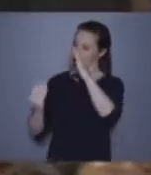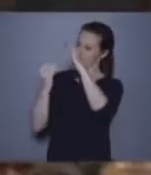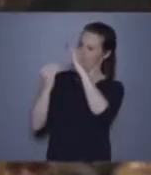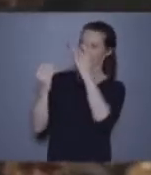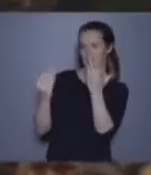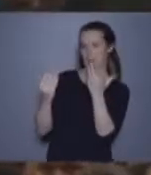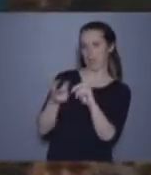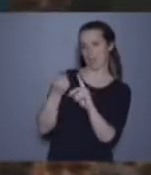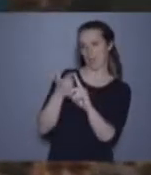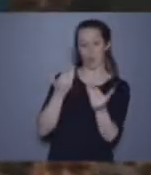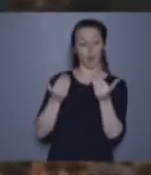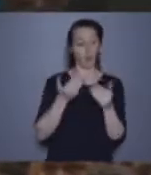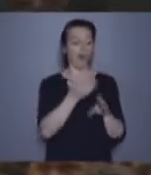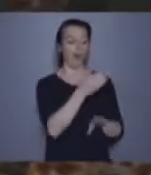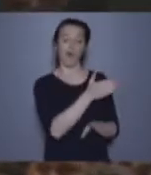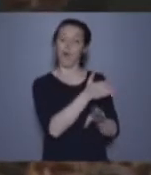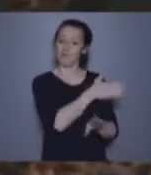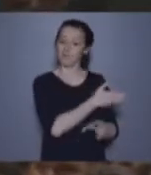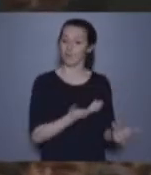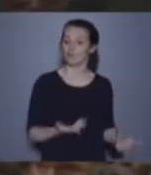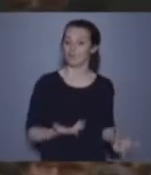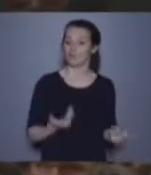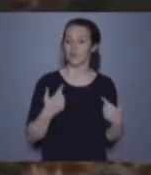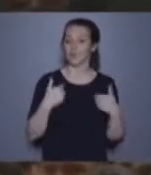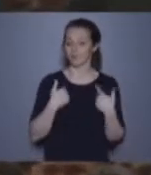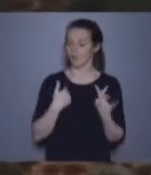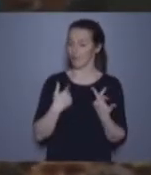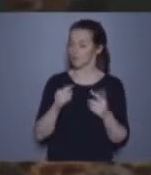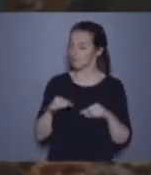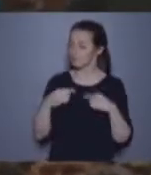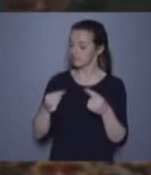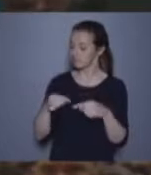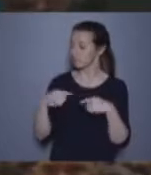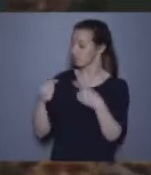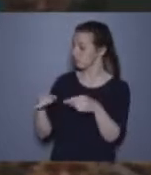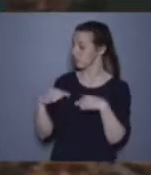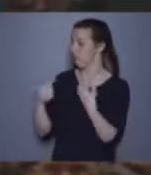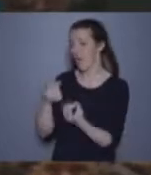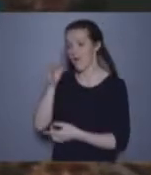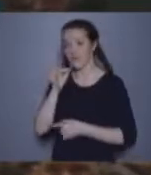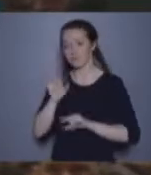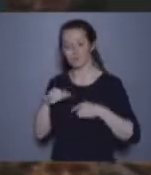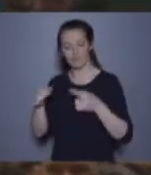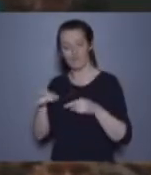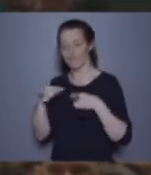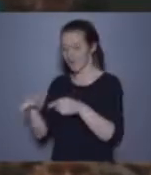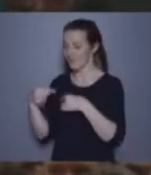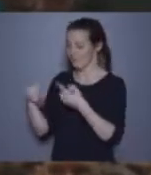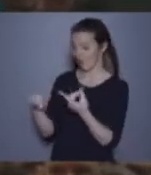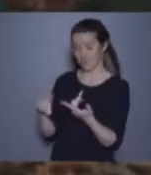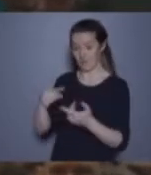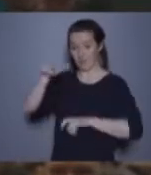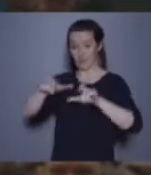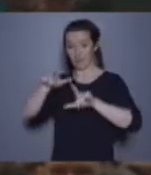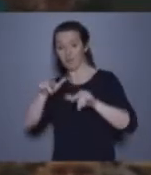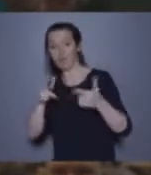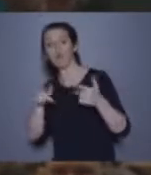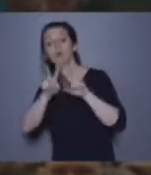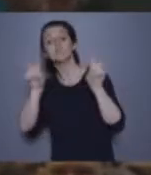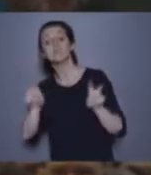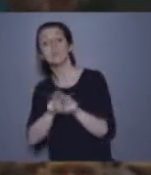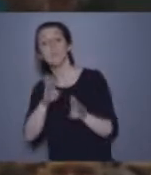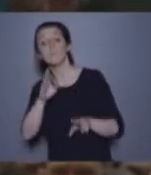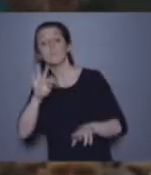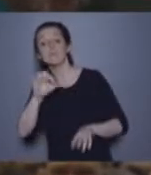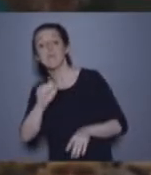qu'on a connu dans le passé. Moi, toutes les fermes dans lesquelles je suis allé, je n'ai rencontré que des gens qui avaient des BTS agricoles. J'ai rencontré